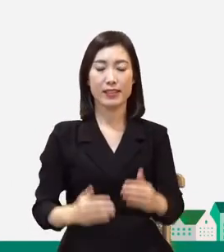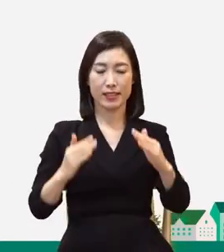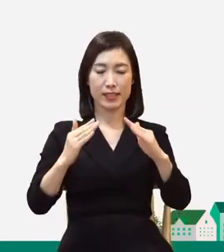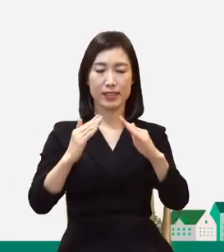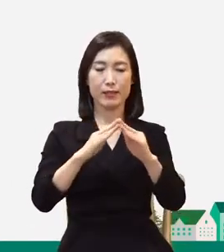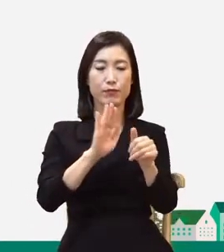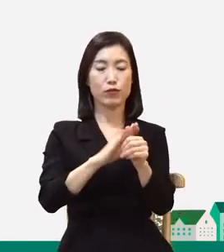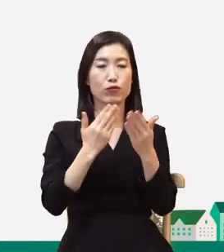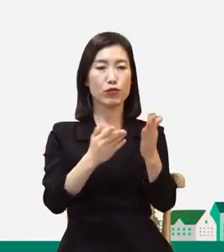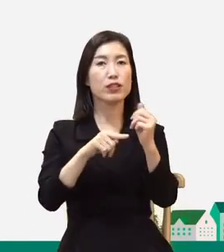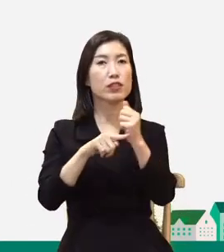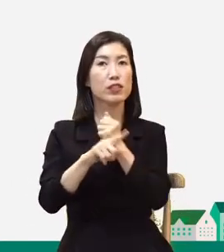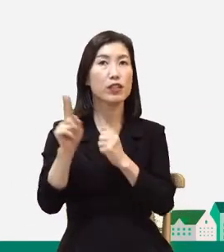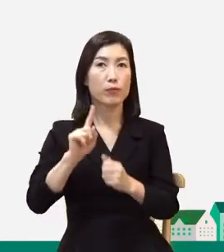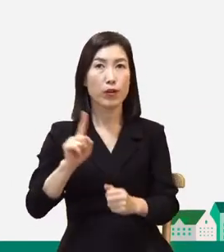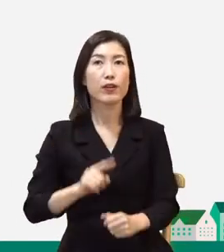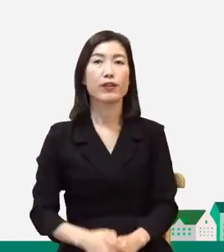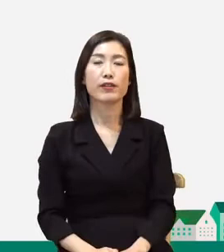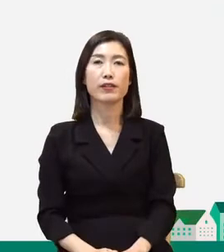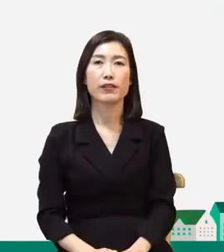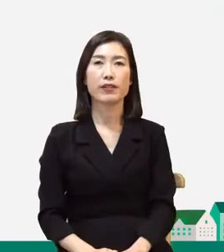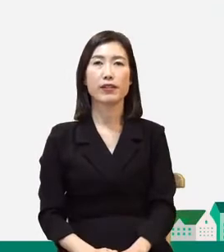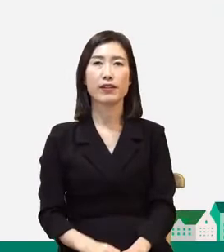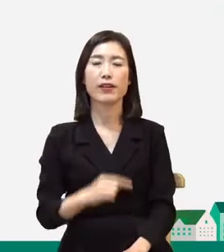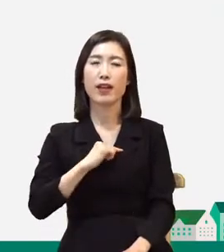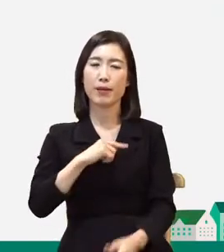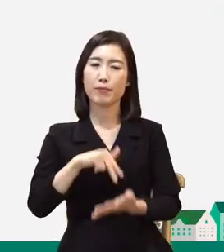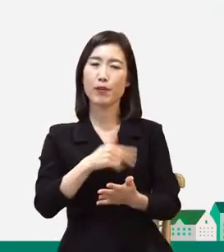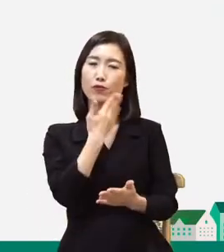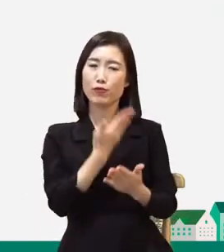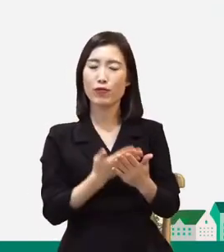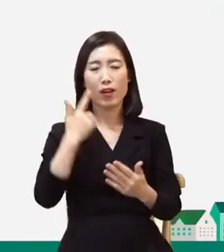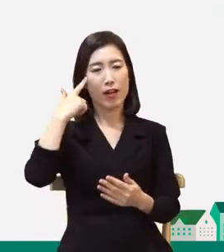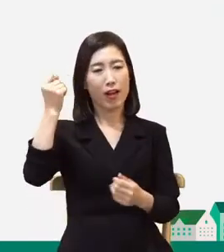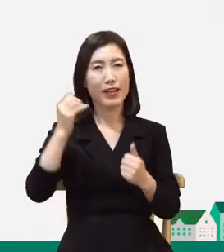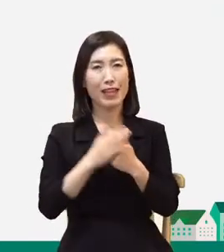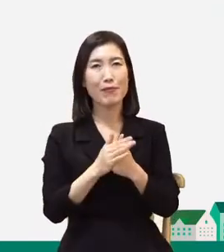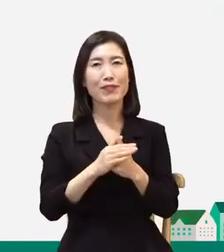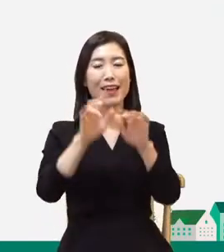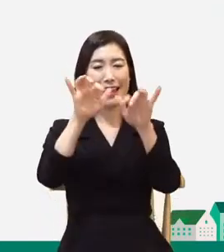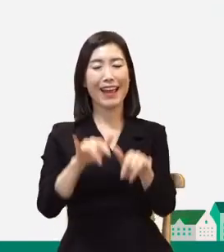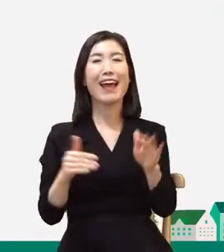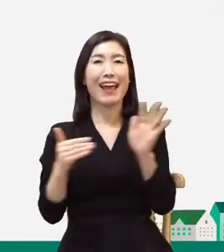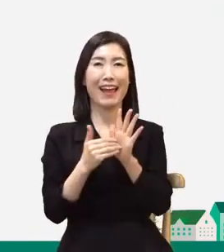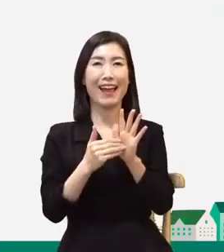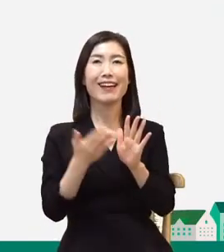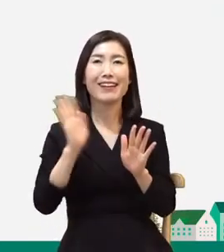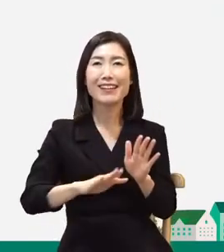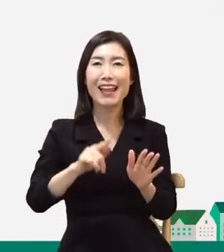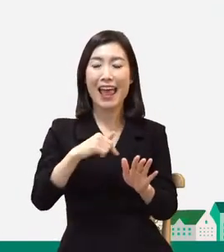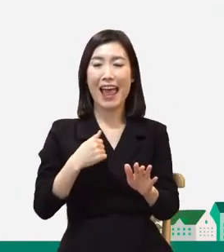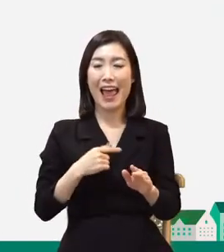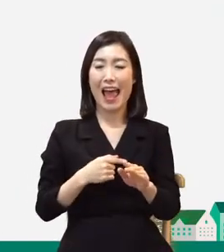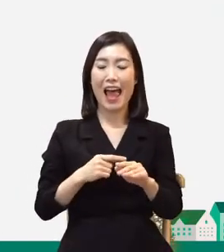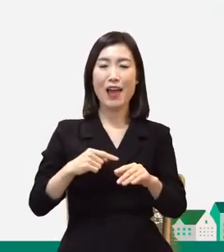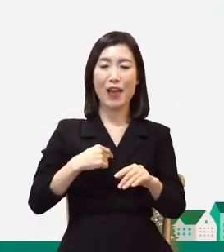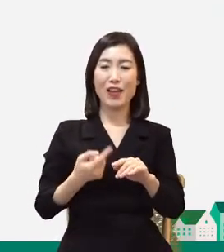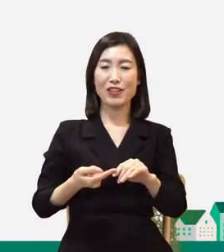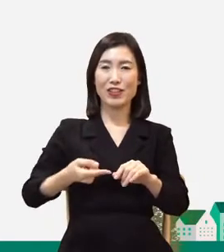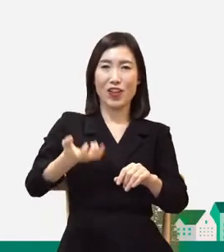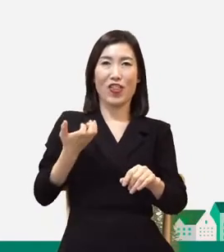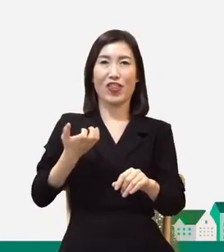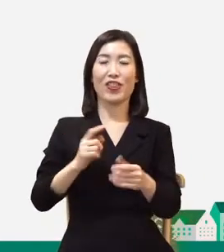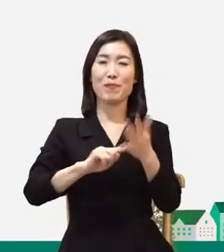지원주택의 정의입니다. 이제 중요하다고 생각해서 일단 실어놓긴 했는데 이게 워낙 지난 컨퍼런스에서 계속 반복적으로 나온